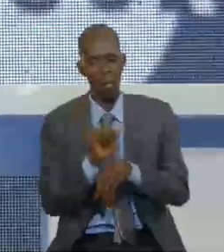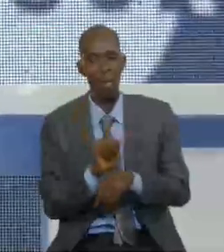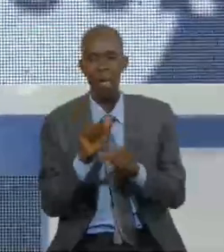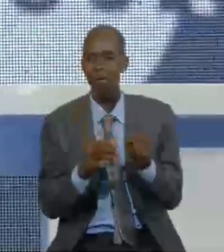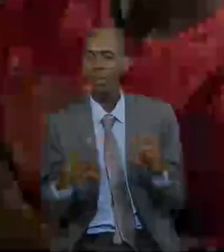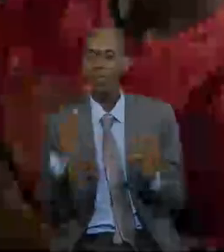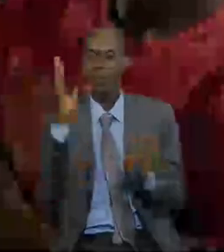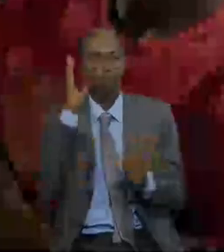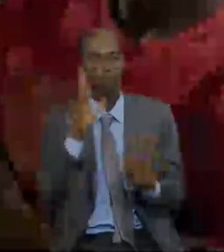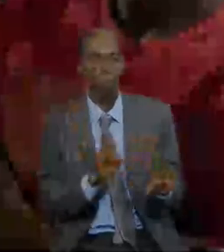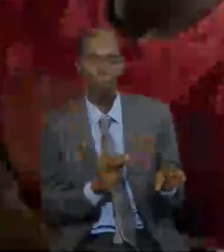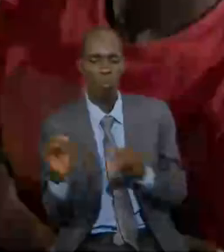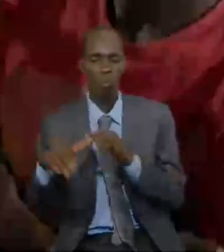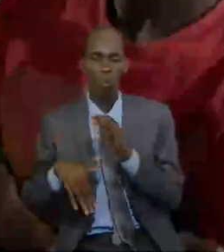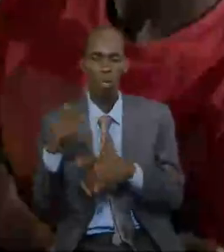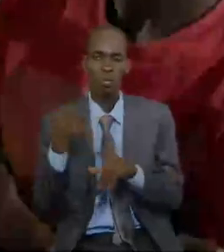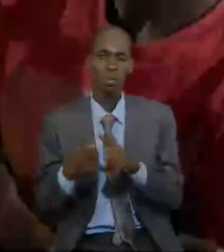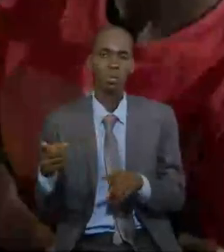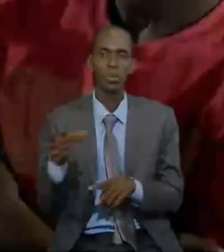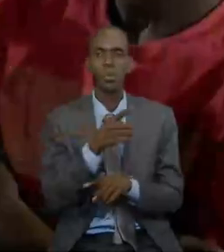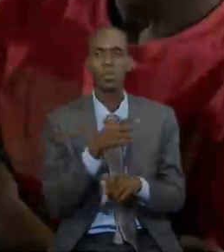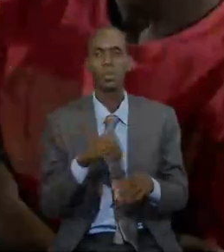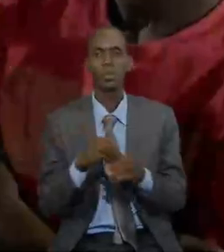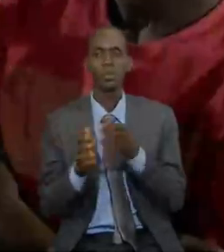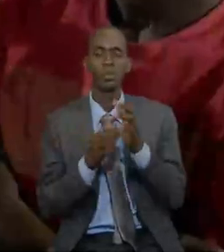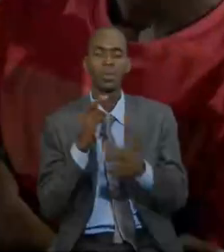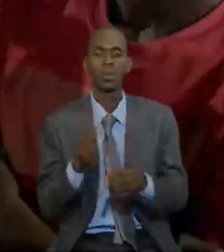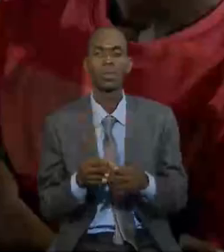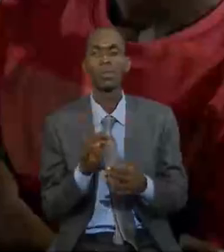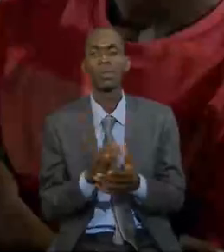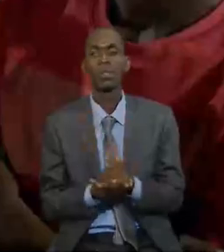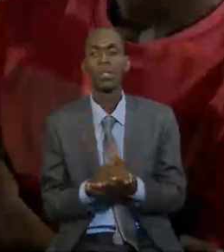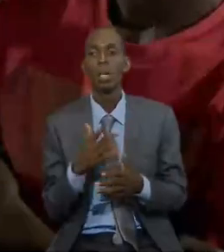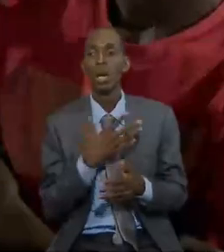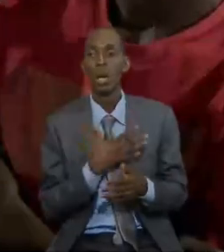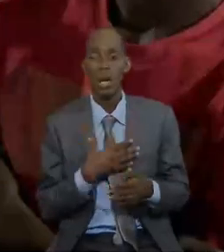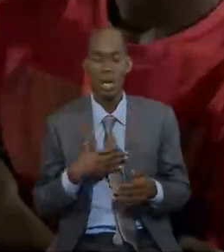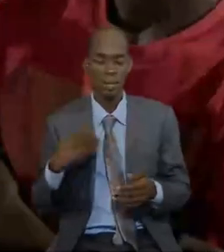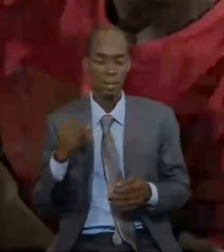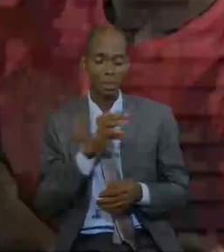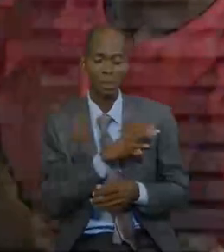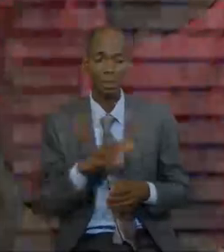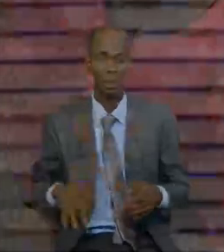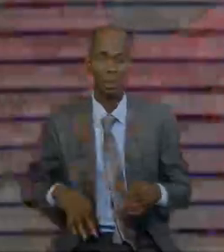les conséquences de tes péchés des mauvaises habitudes tout va passer par-dessus toi